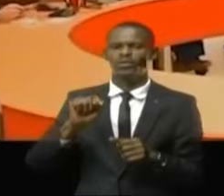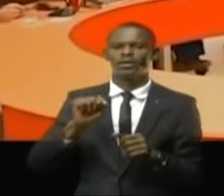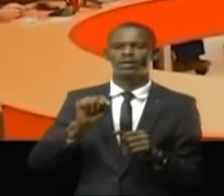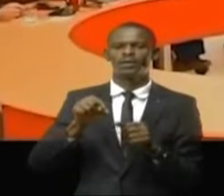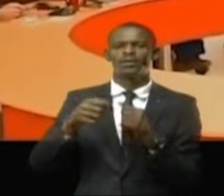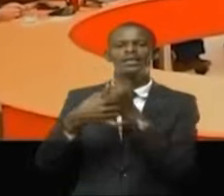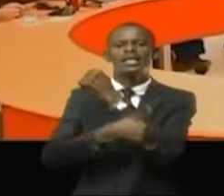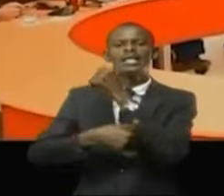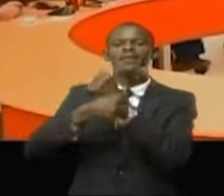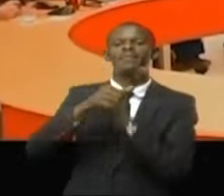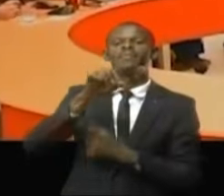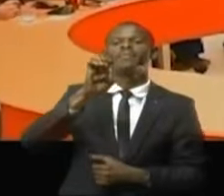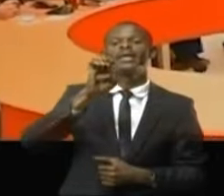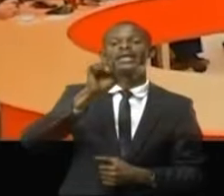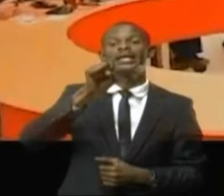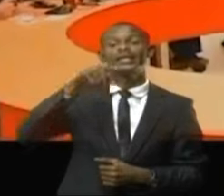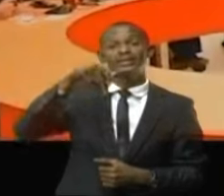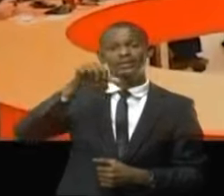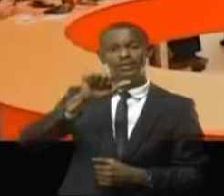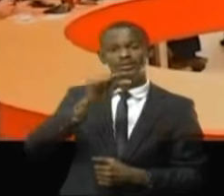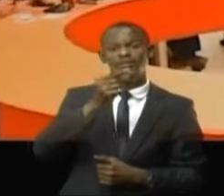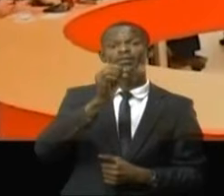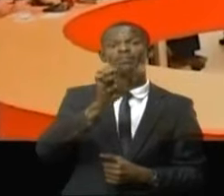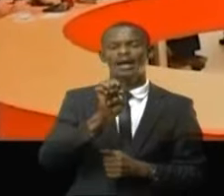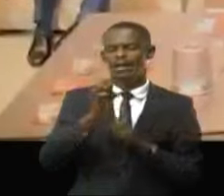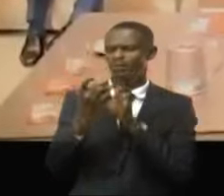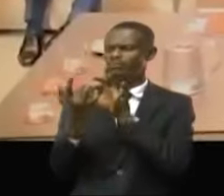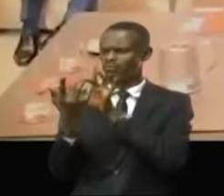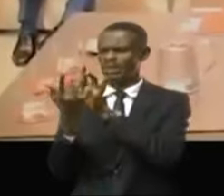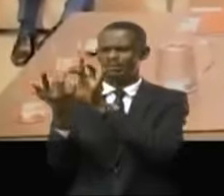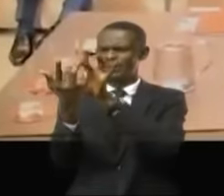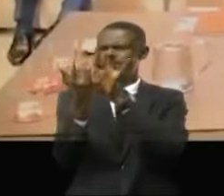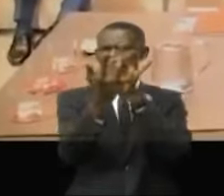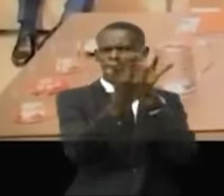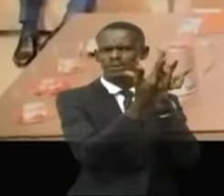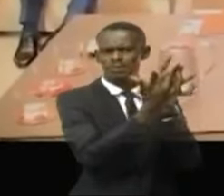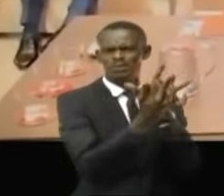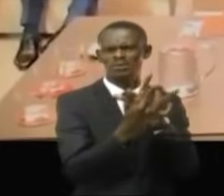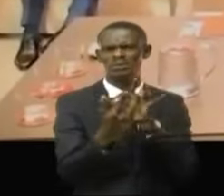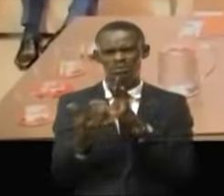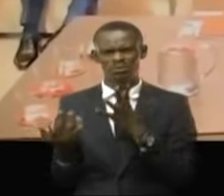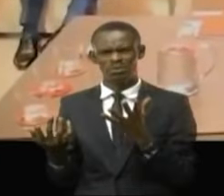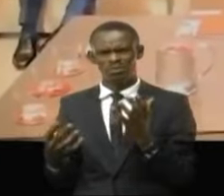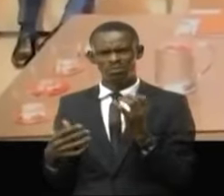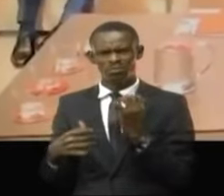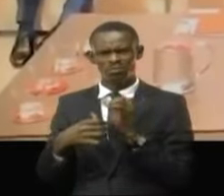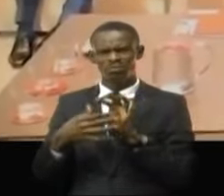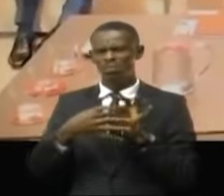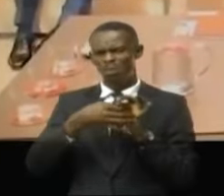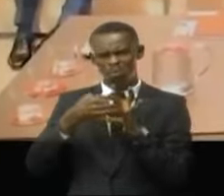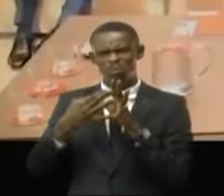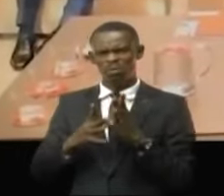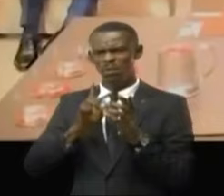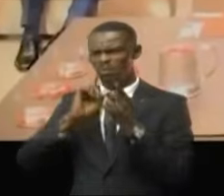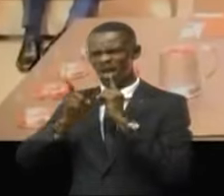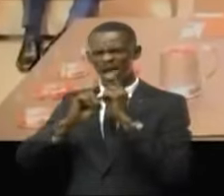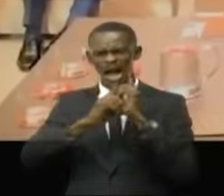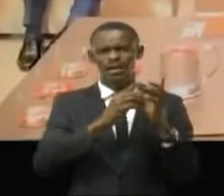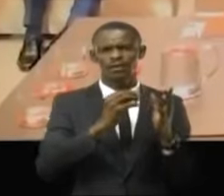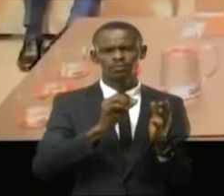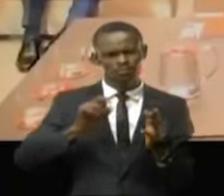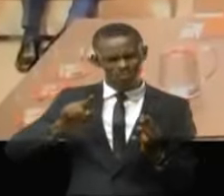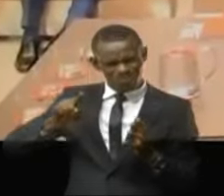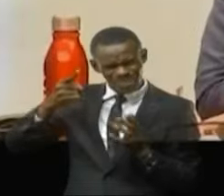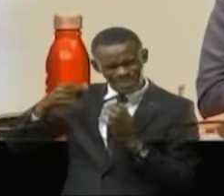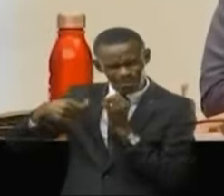eu des entretiens avec plusieurs personnalités du monde politique. La première personnalité à échanger avec lui, c'était le premier